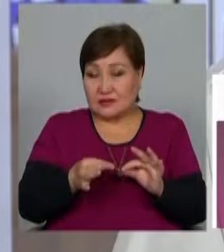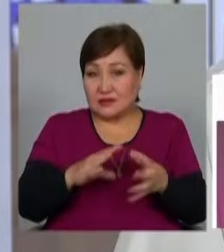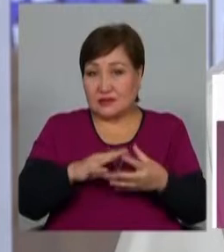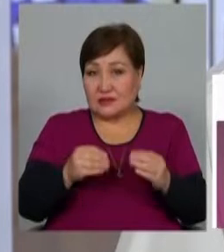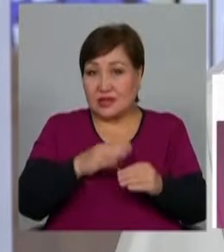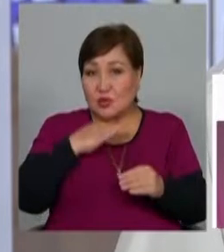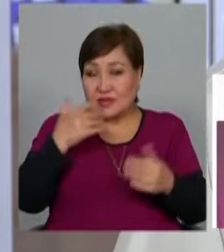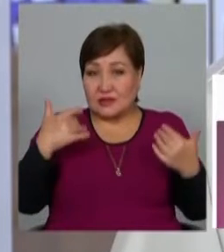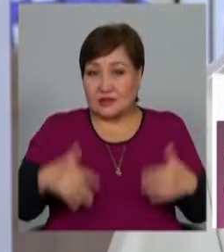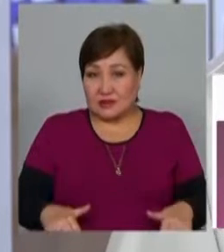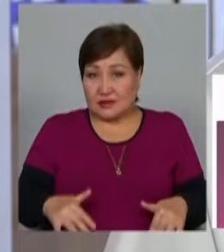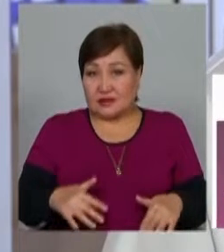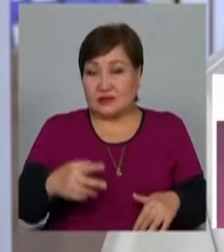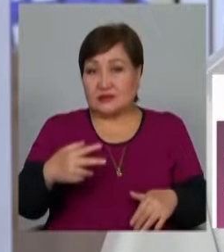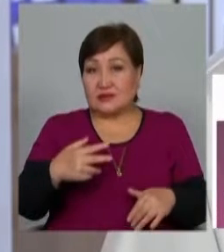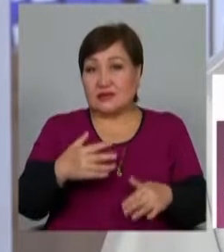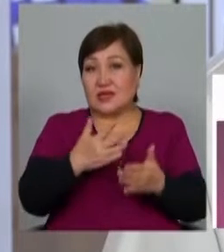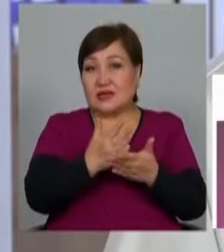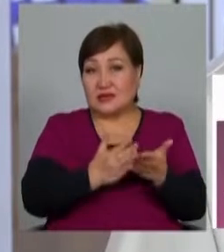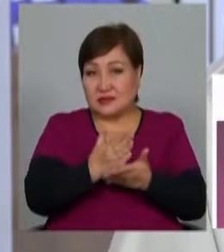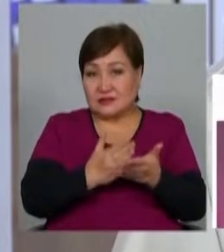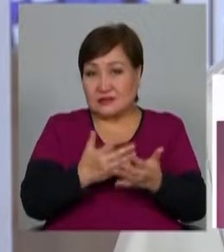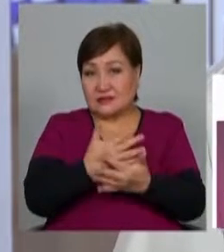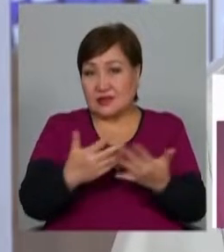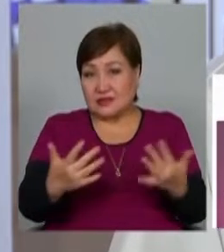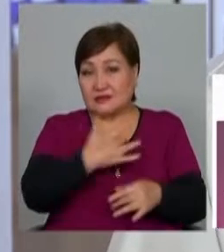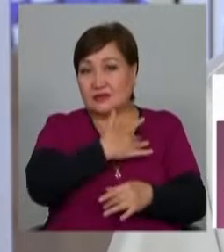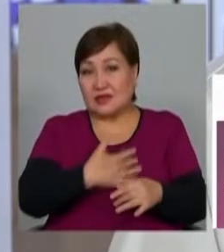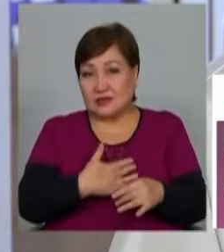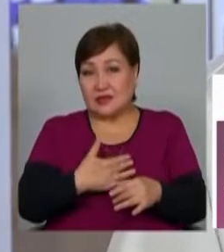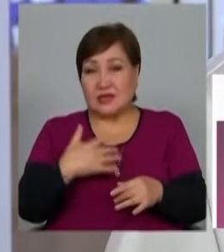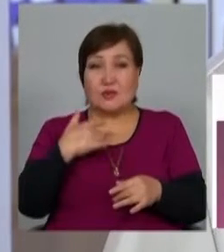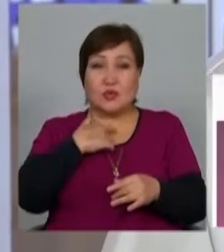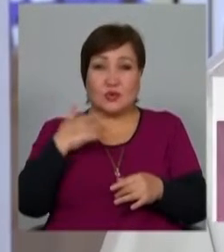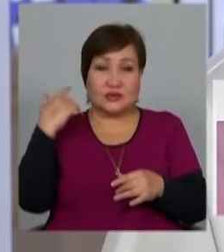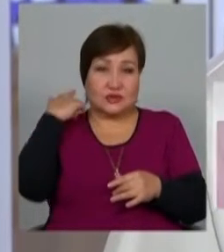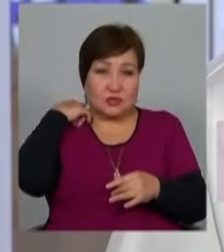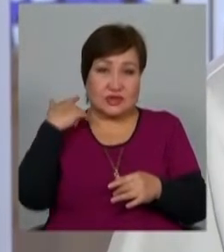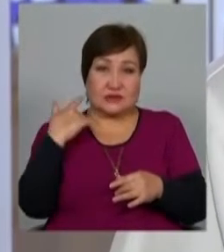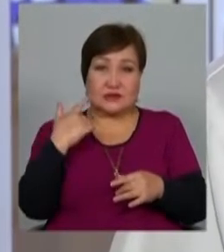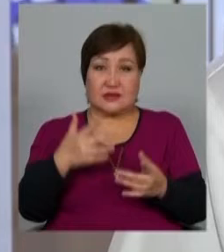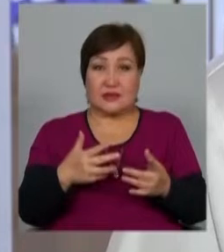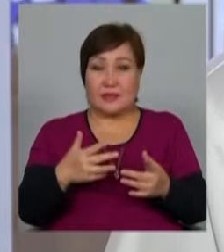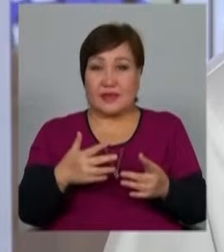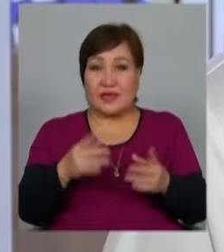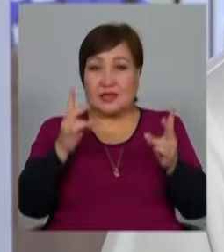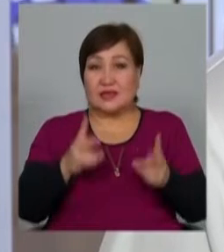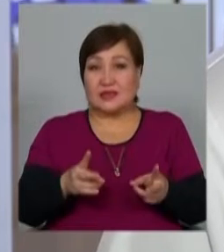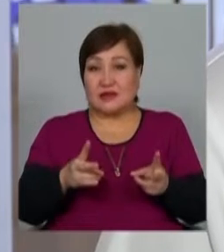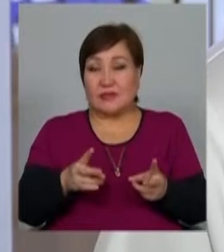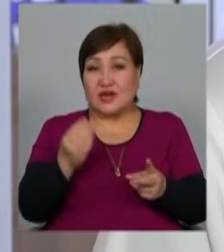кесілген, тығылған жарақаттары. Мойын аймағы, арқа аймағында, сол жақ қол аймағында. И травматикалық шок 1-2